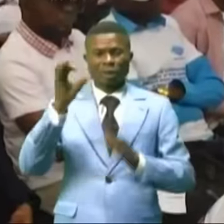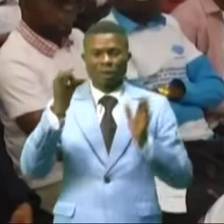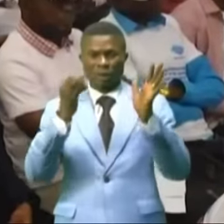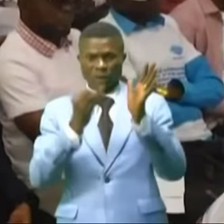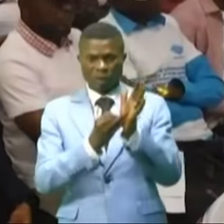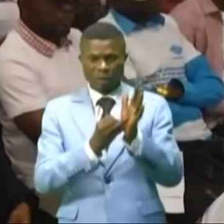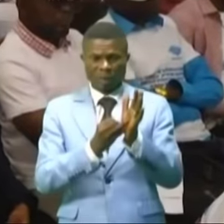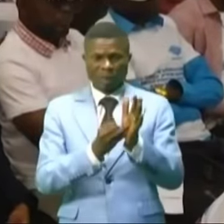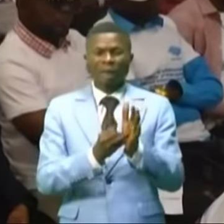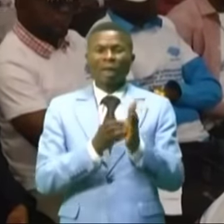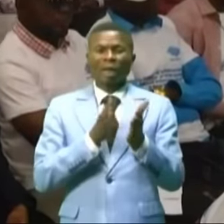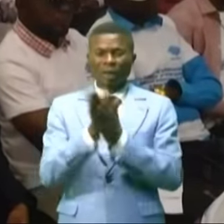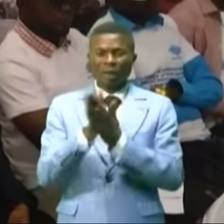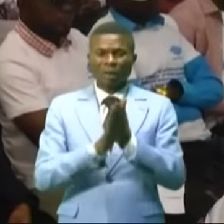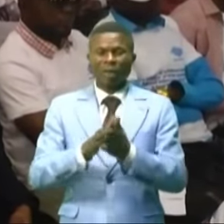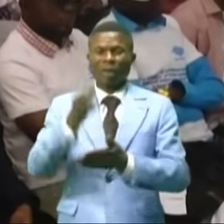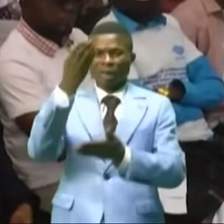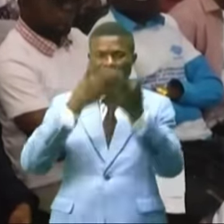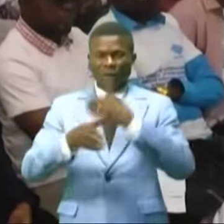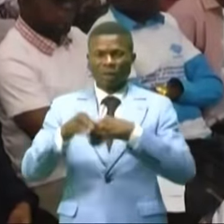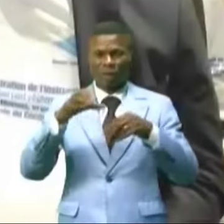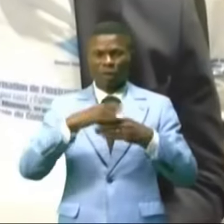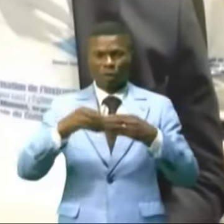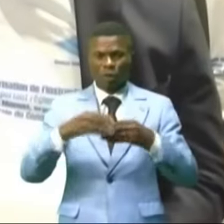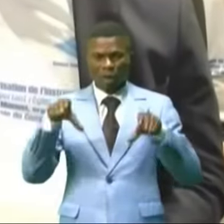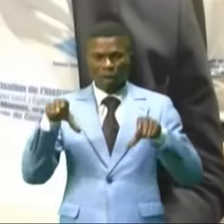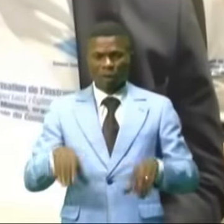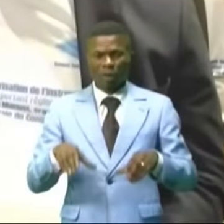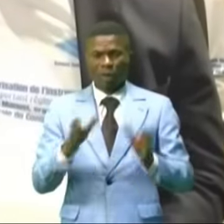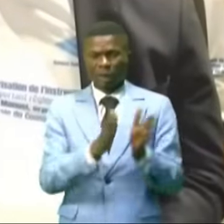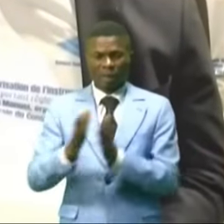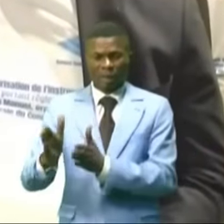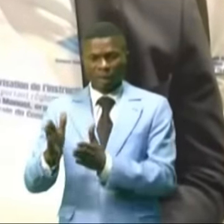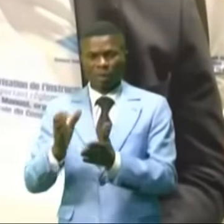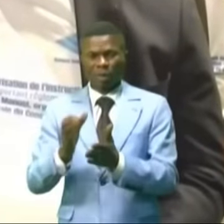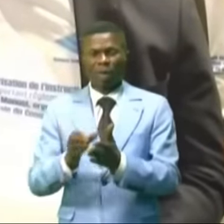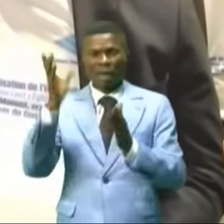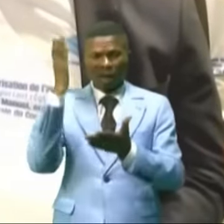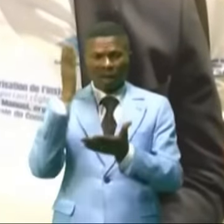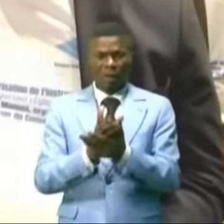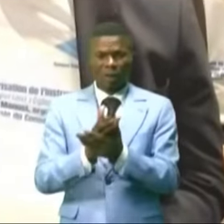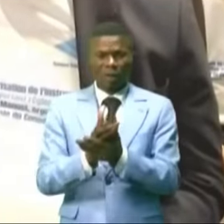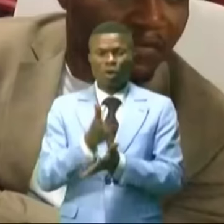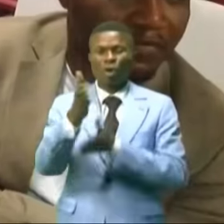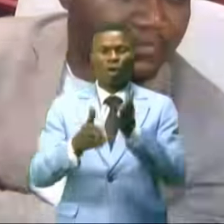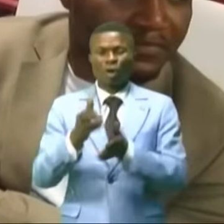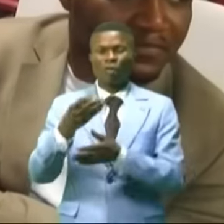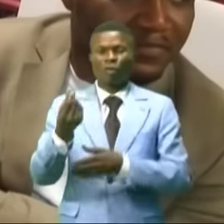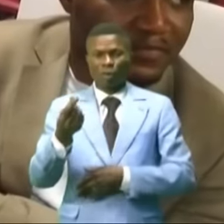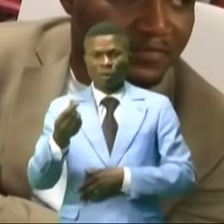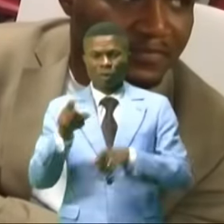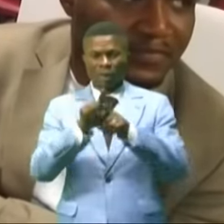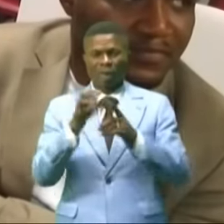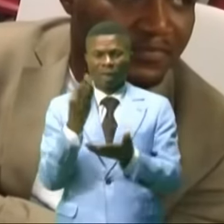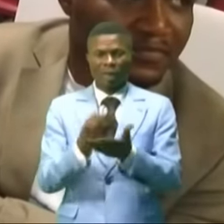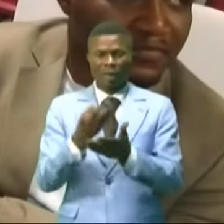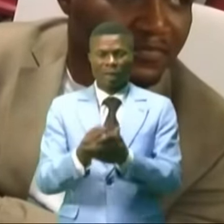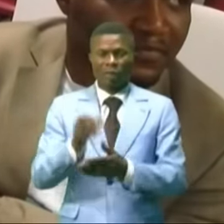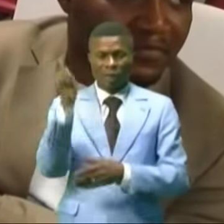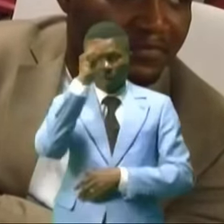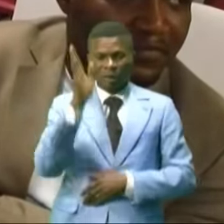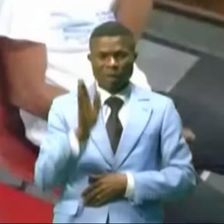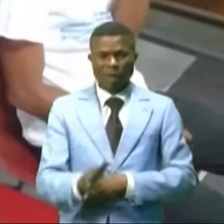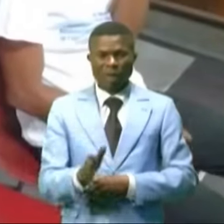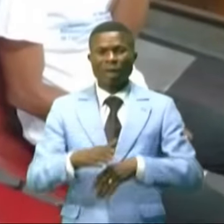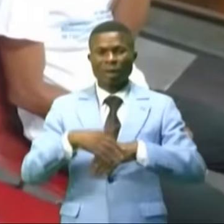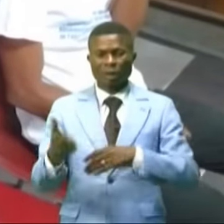portant réglementation d'échange en RDC, les dispositions relatives à la lutte contre le blanchiment des capitaux et le financement du terrorisme et